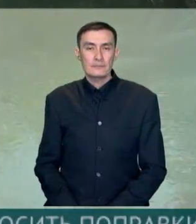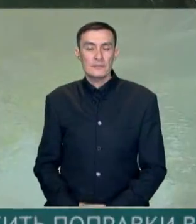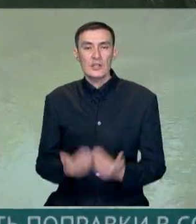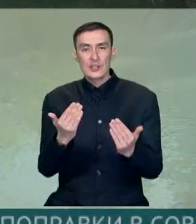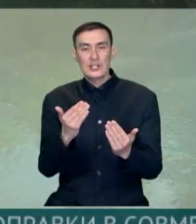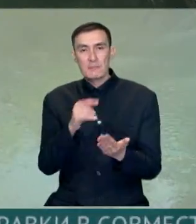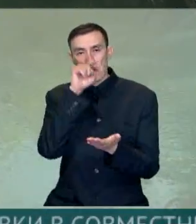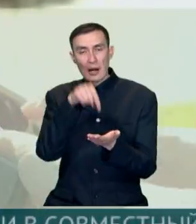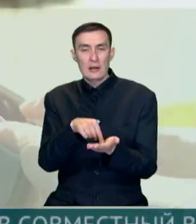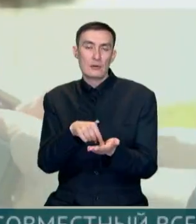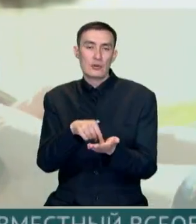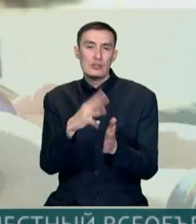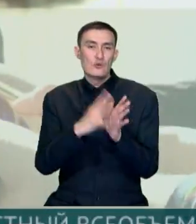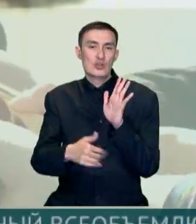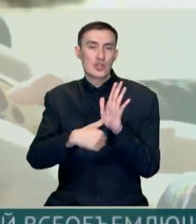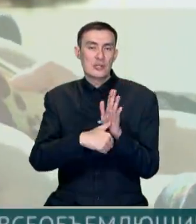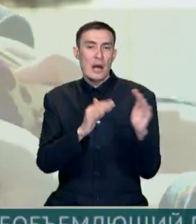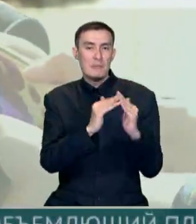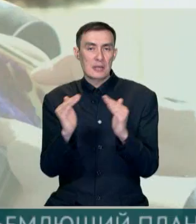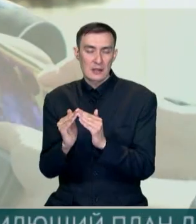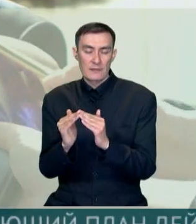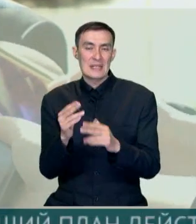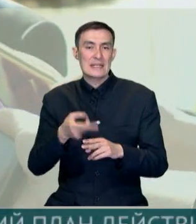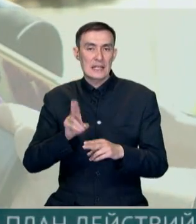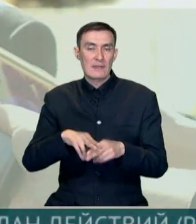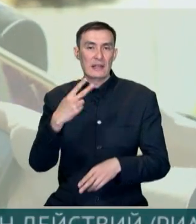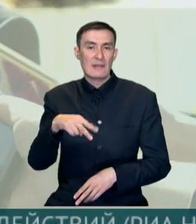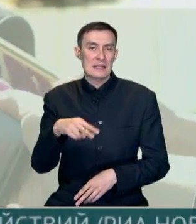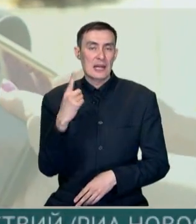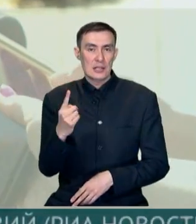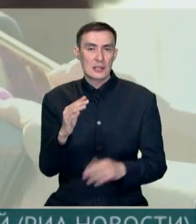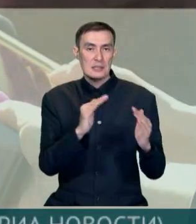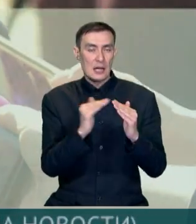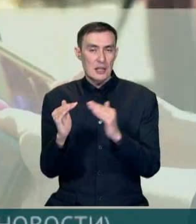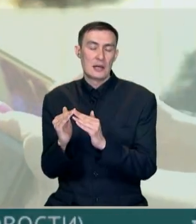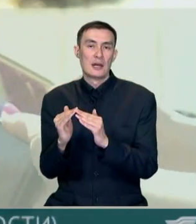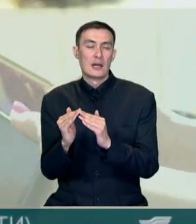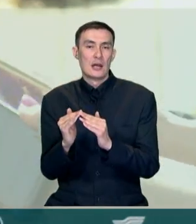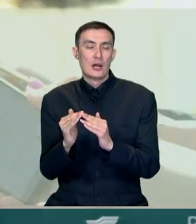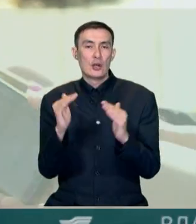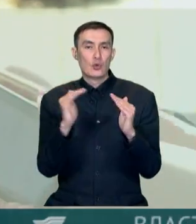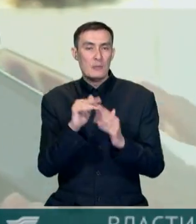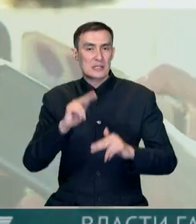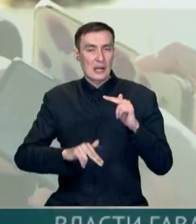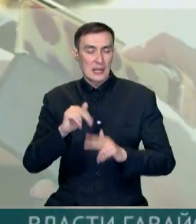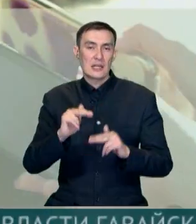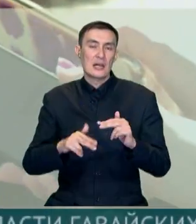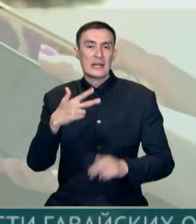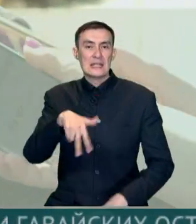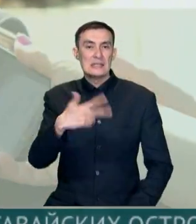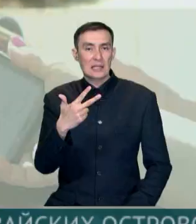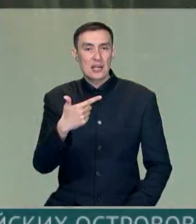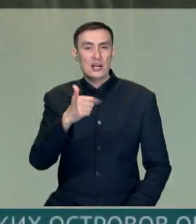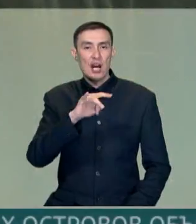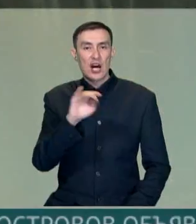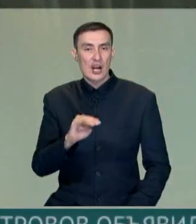Подпадает 96 объектов. Из них 21 жилое строение, это домостроение конкретно, 33